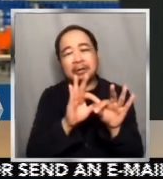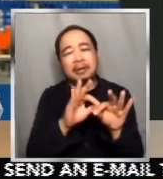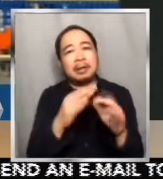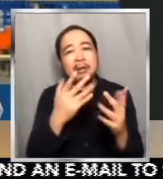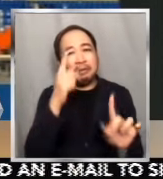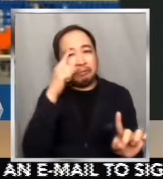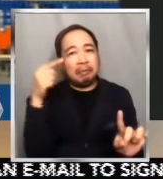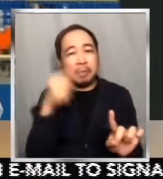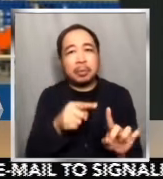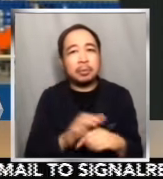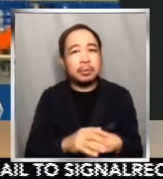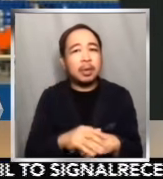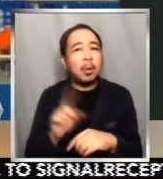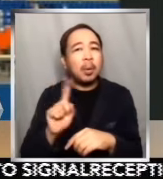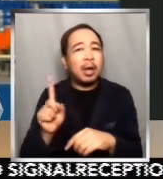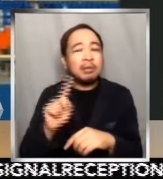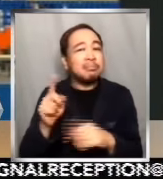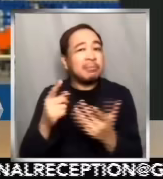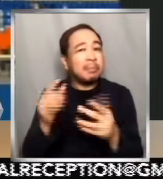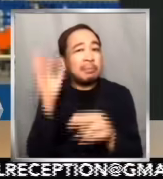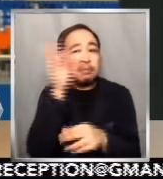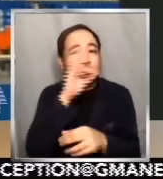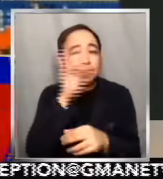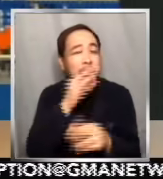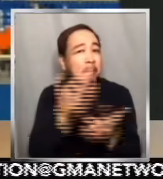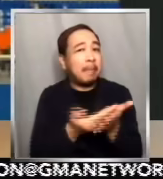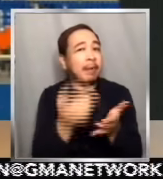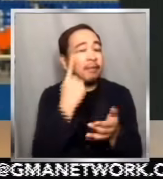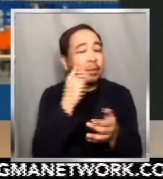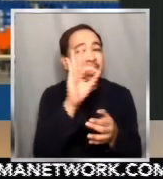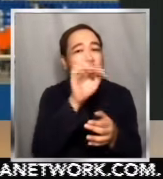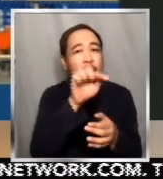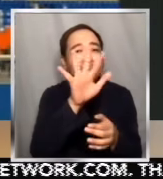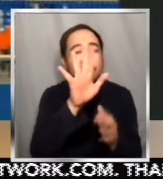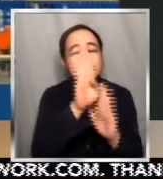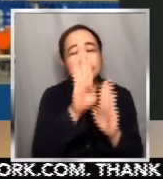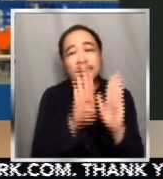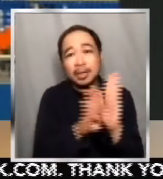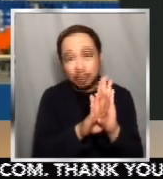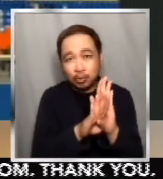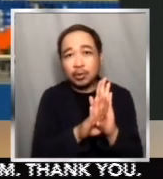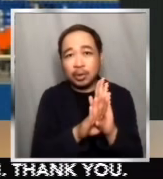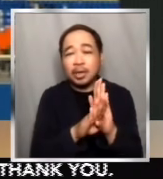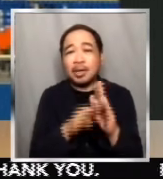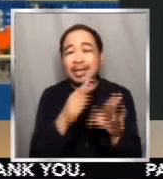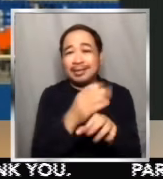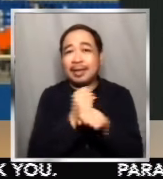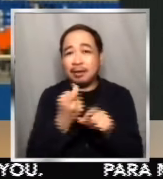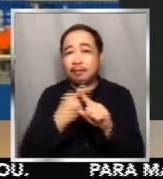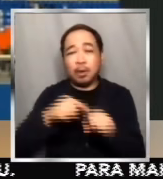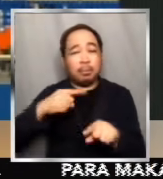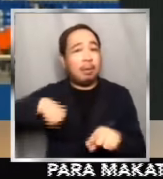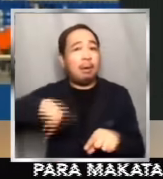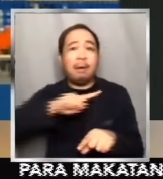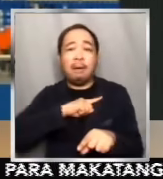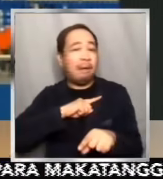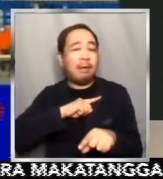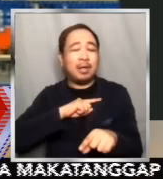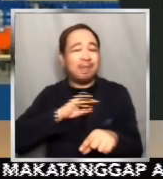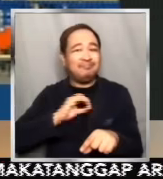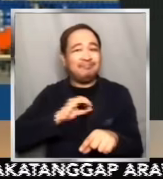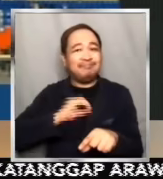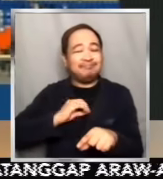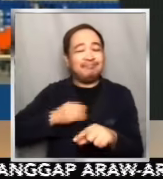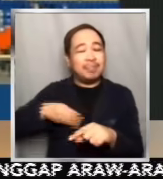bayan sa 9.5 bilyon na kinuha sa ating mga bulsa? Isang sports center na isang buwan